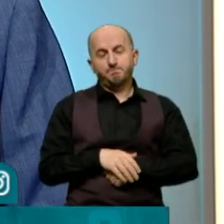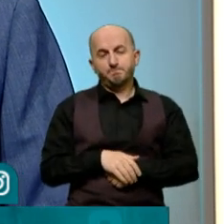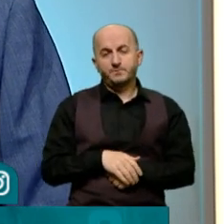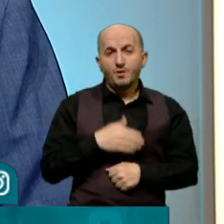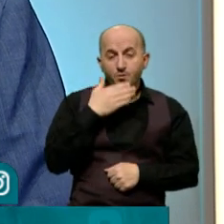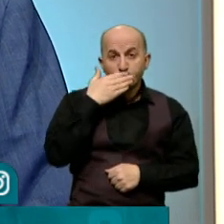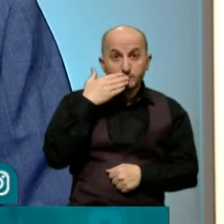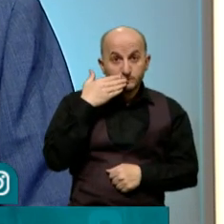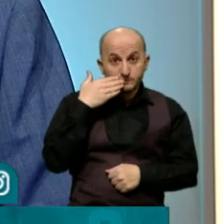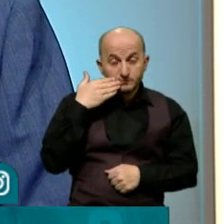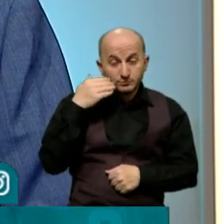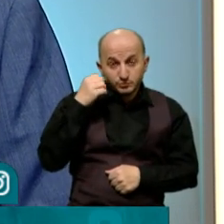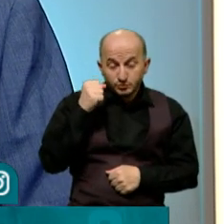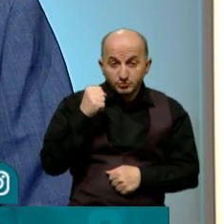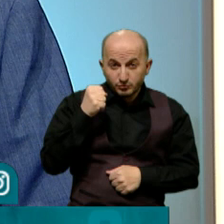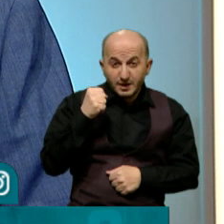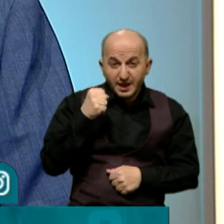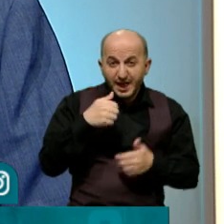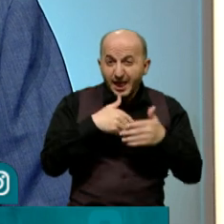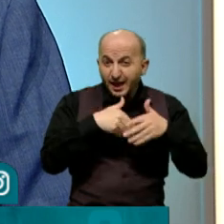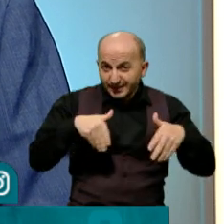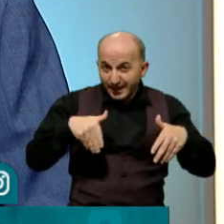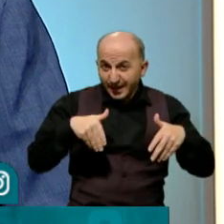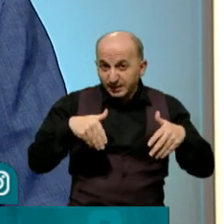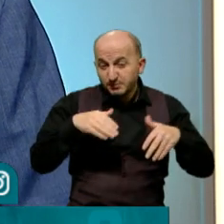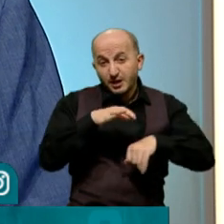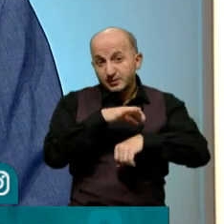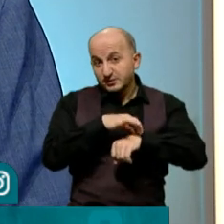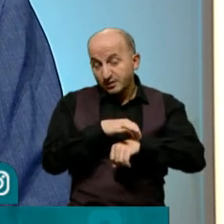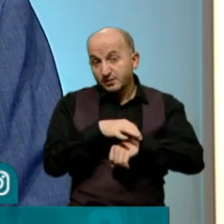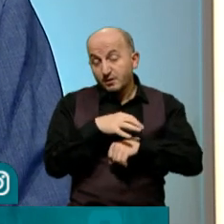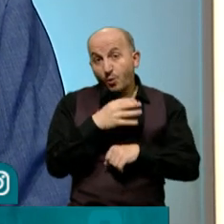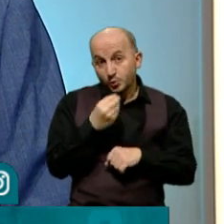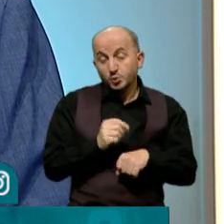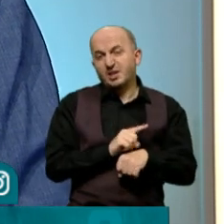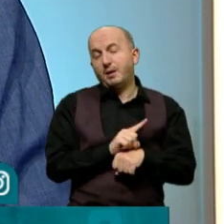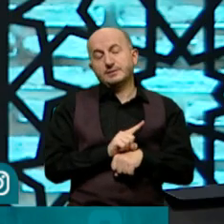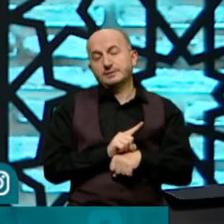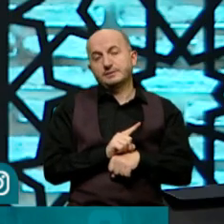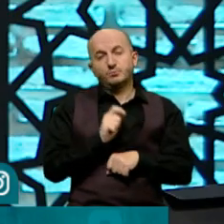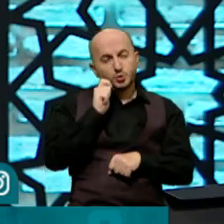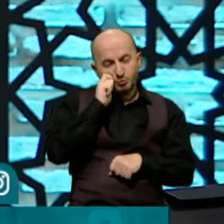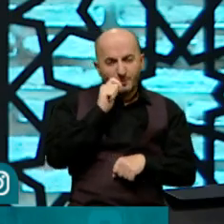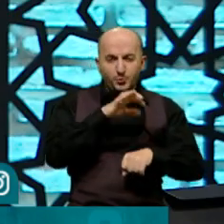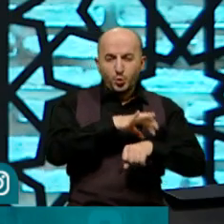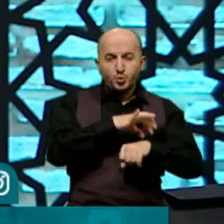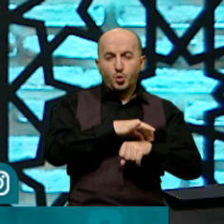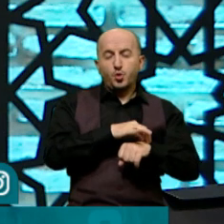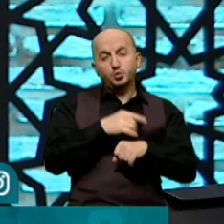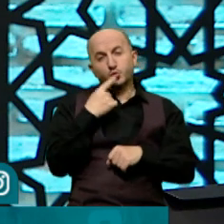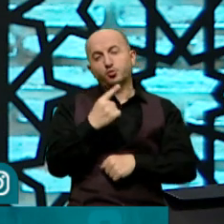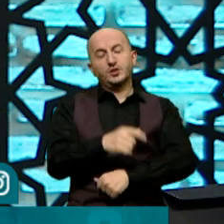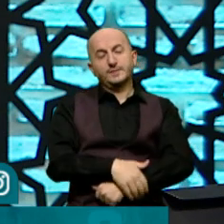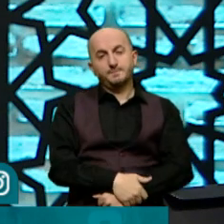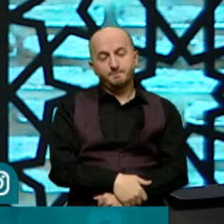oruç tutmaya, oruç tutmaya engel bir rahatsızlık olacak. Eyvallah. Ve bunu da Müslüman bir tabip tabii ona